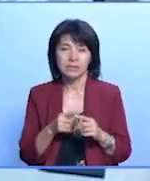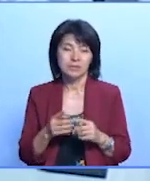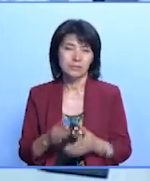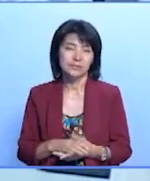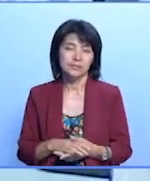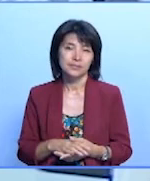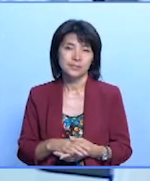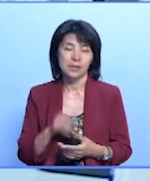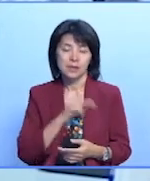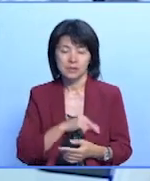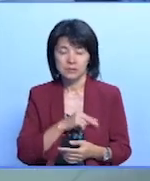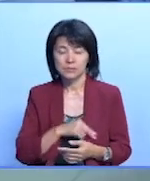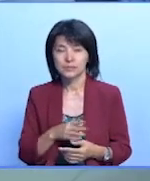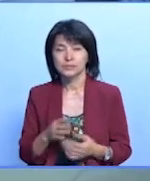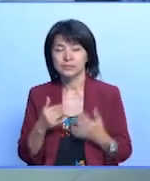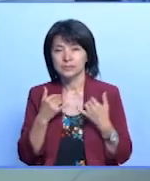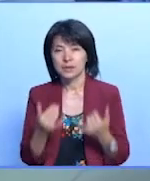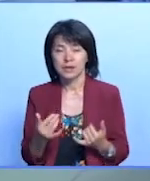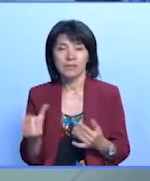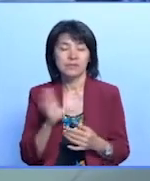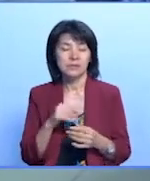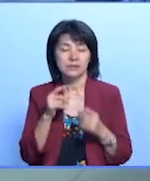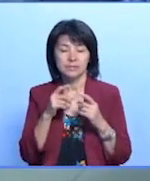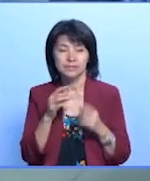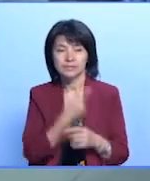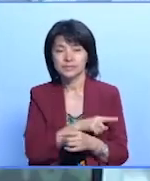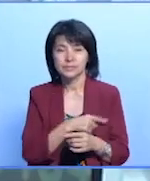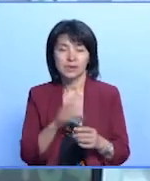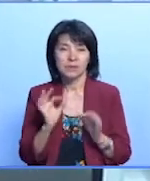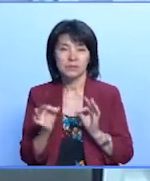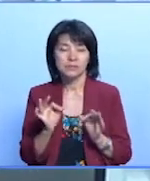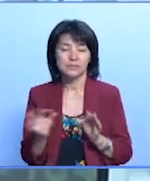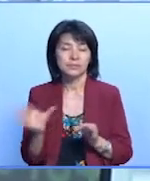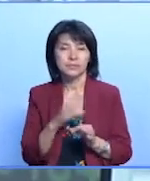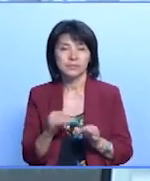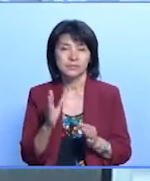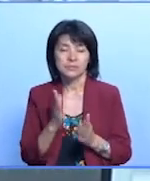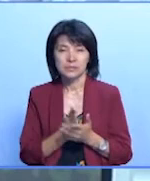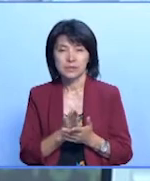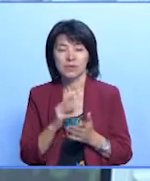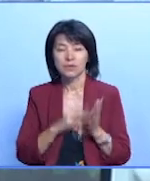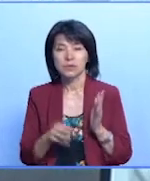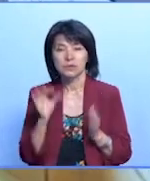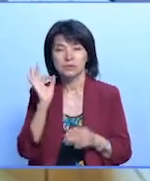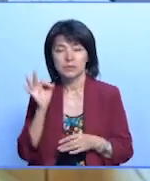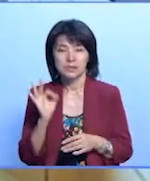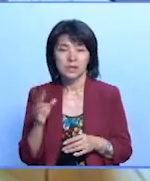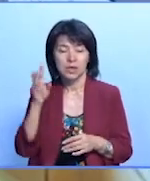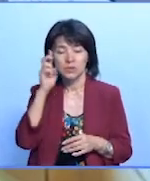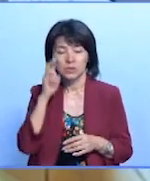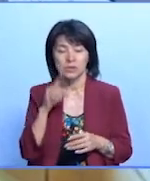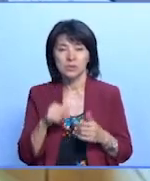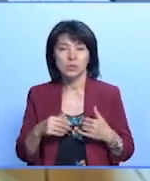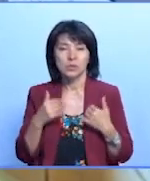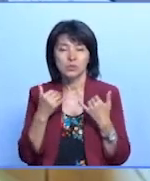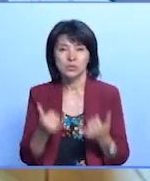и сотрудниками отдела. Все санитарные нормы в зданиях ЦОН соблюдаются. Напомним, что 80% государственных услуг